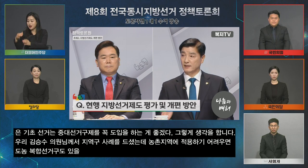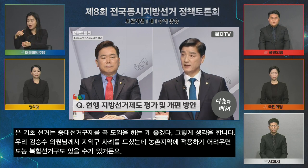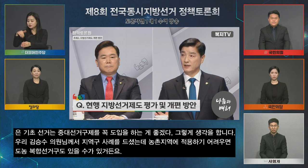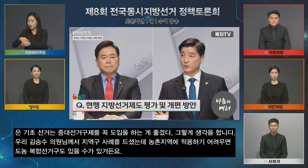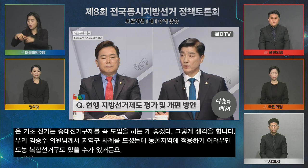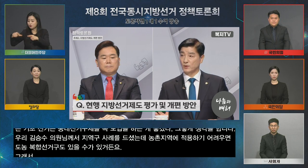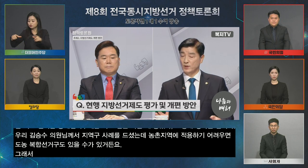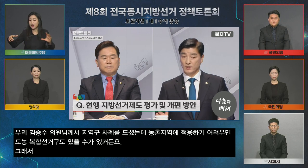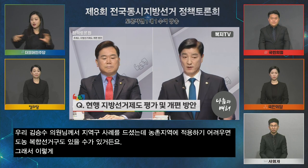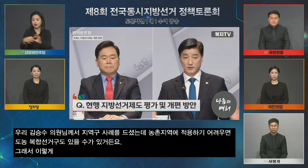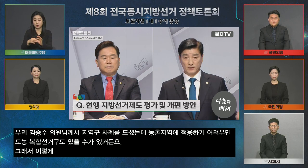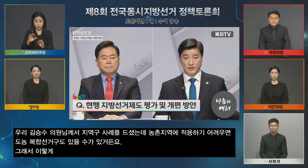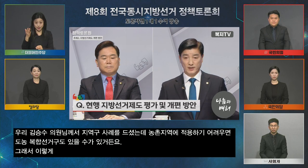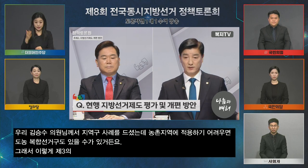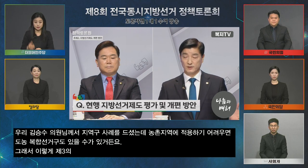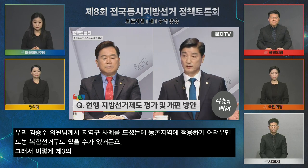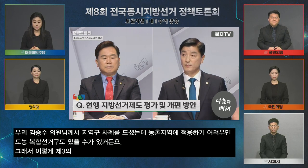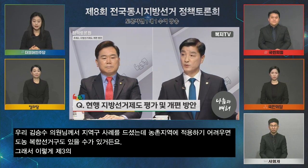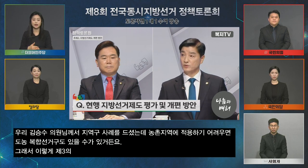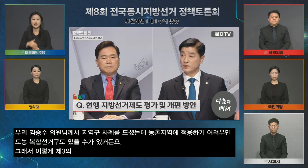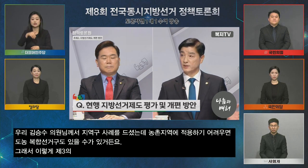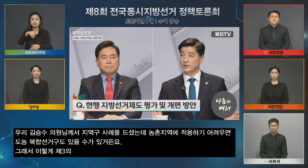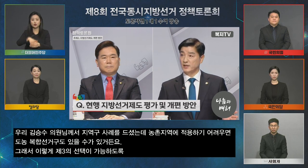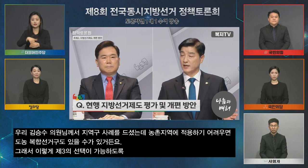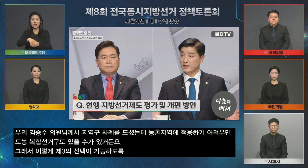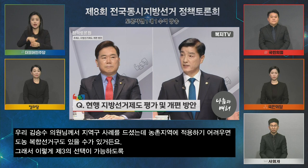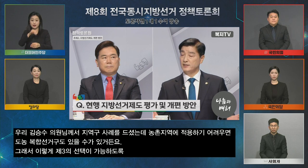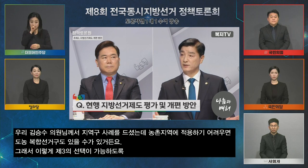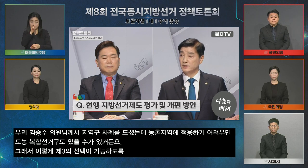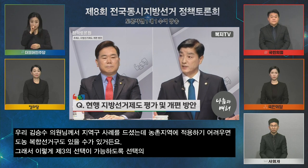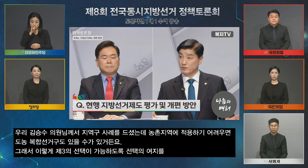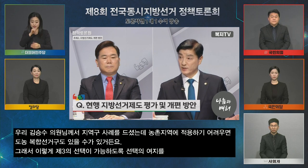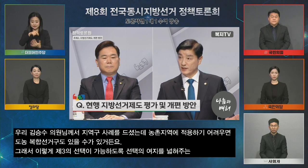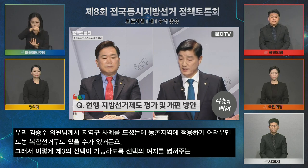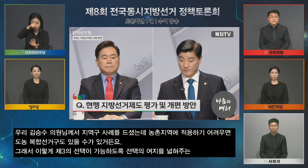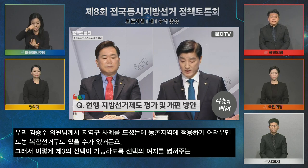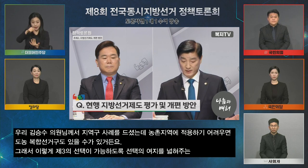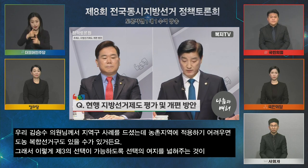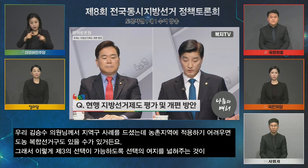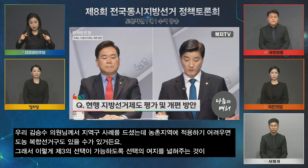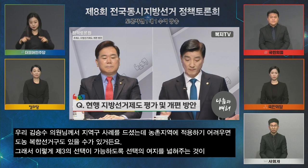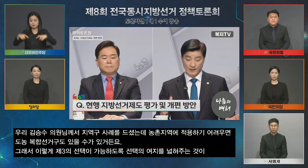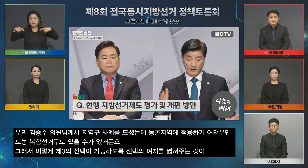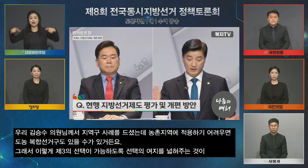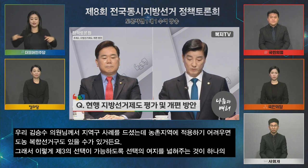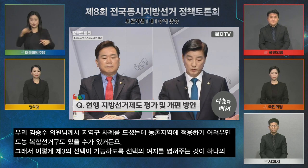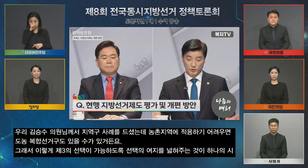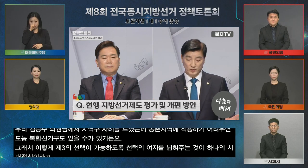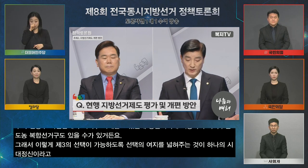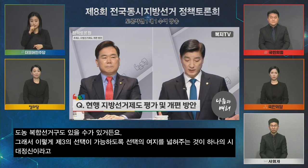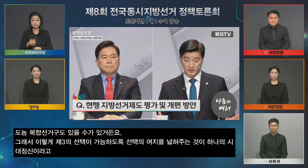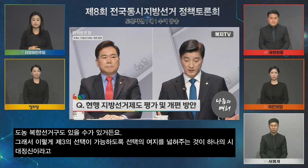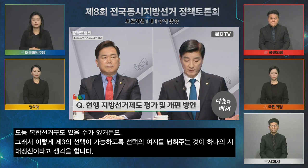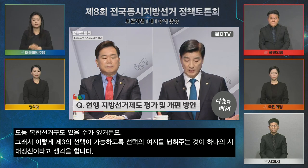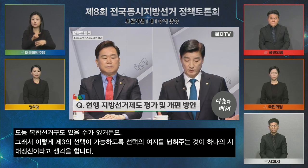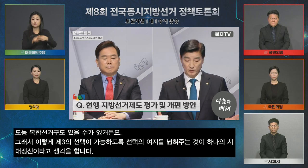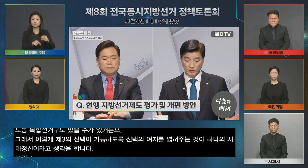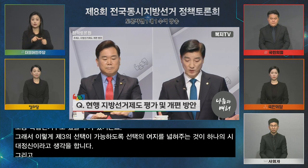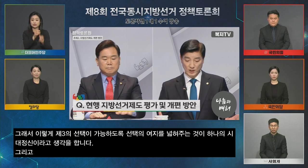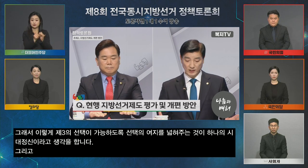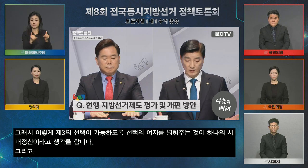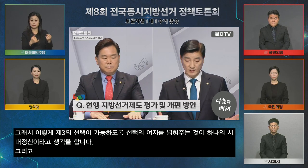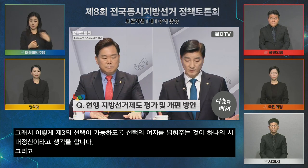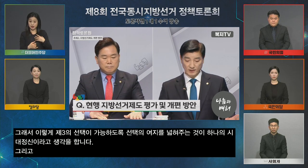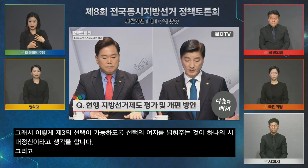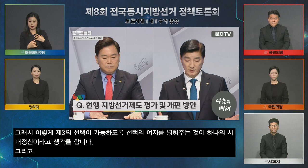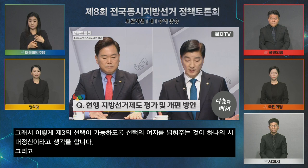선택이 가능하도록 선택의 여지를 넓혀주는 것이 하나의 시대정신이라고 생각을 합니다. 그리고 아까 윤석열 당선인의 말씀도